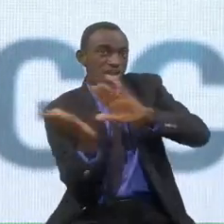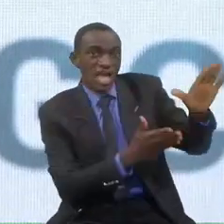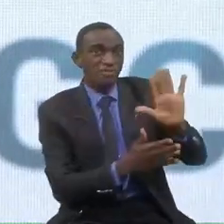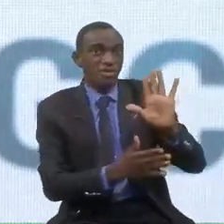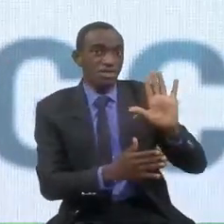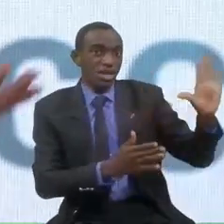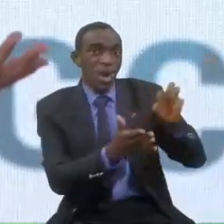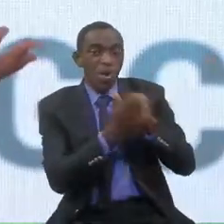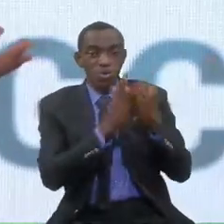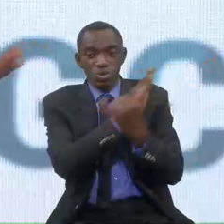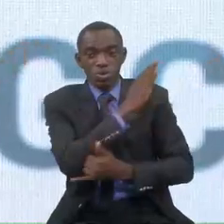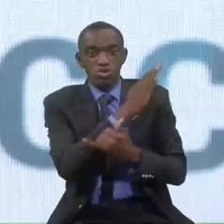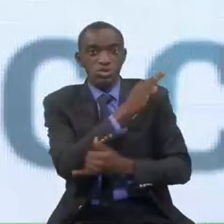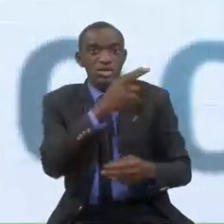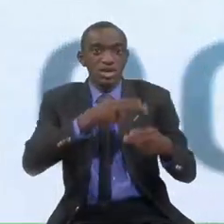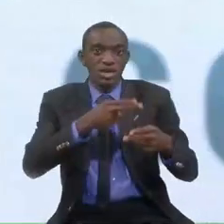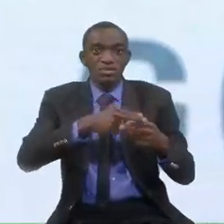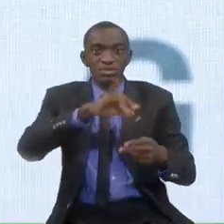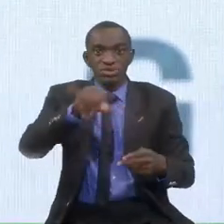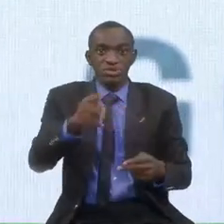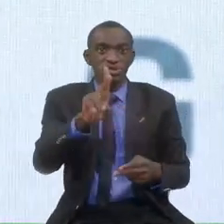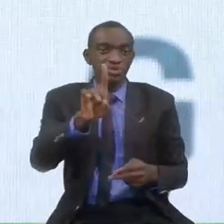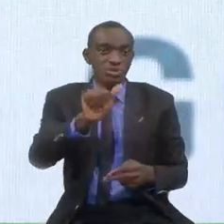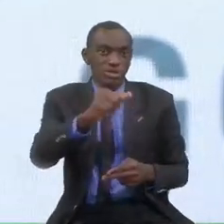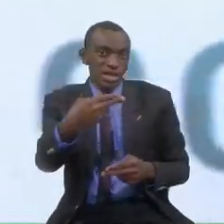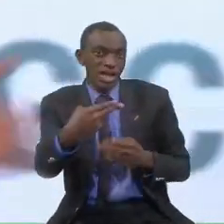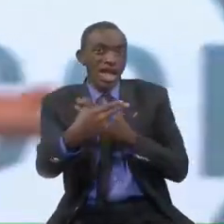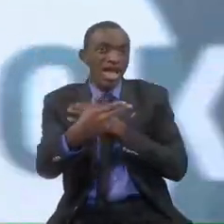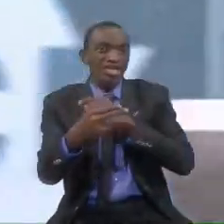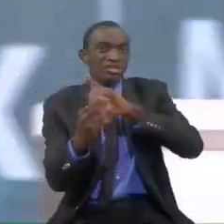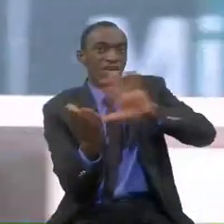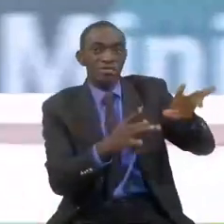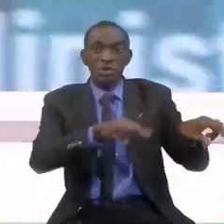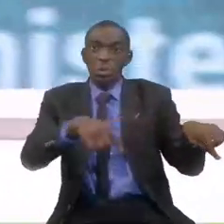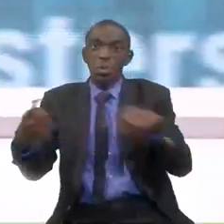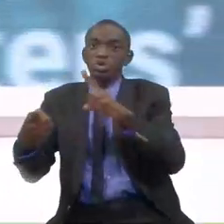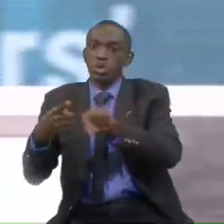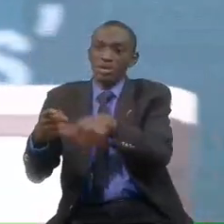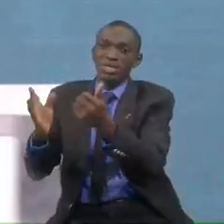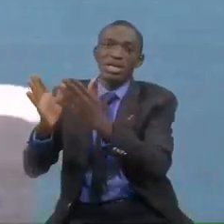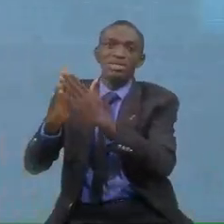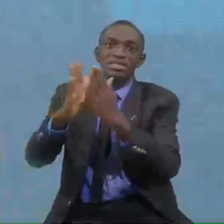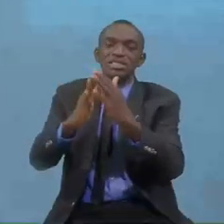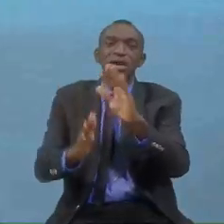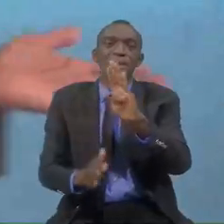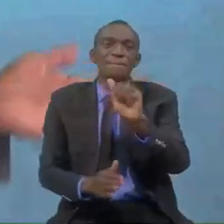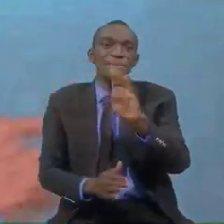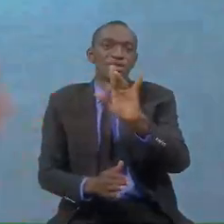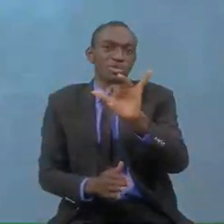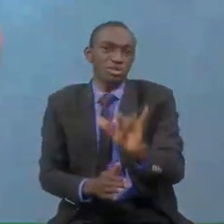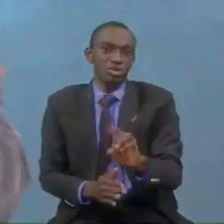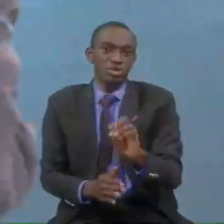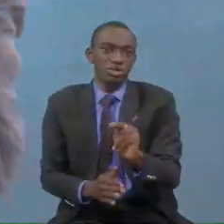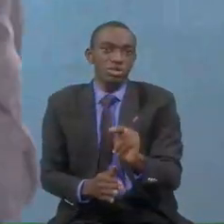ce qu'il a appris en Juda, maintenant il est à Babylone, alors ses prédicateurs n'étaient pas là avec